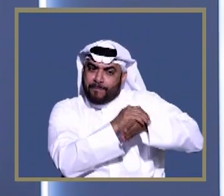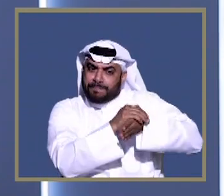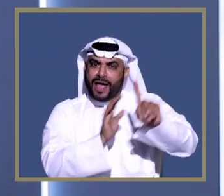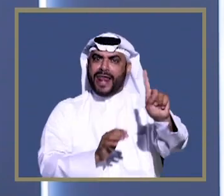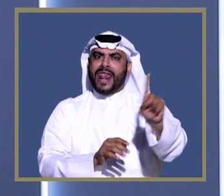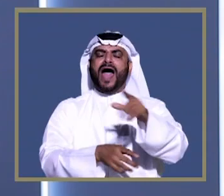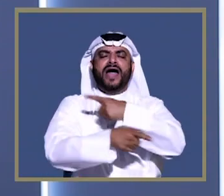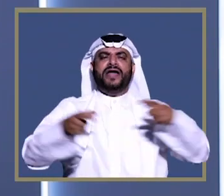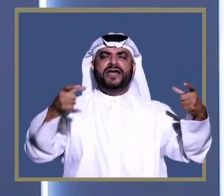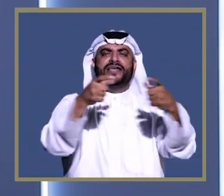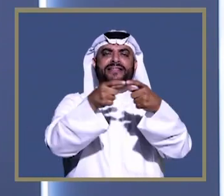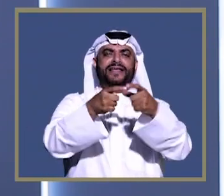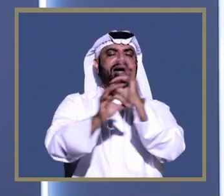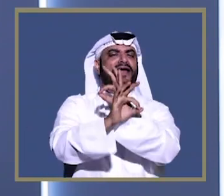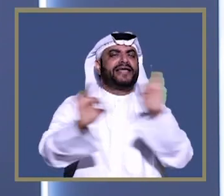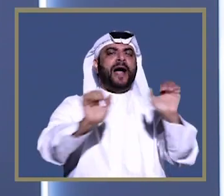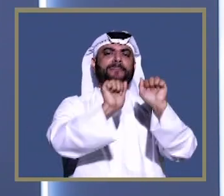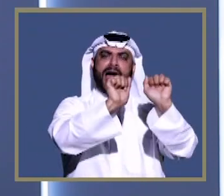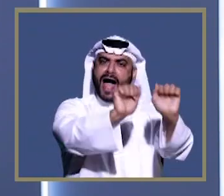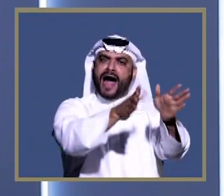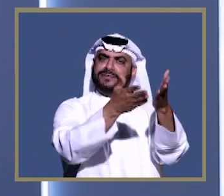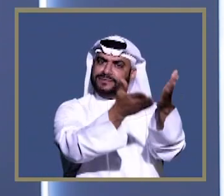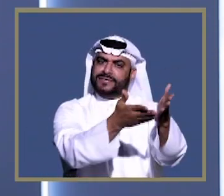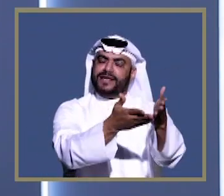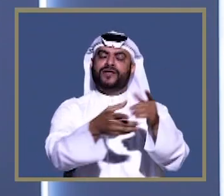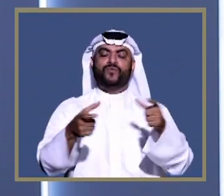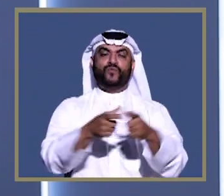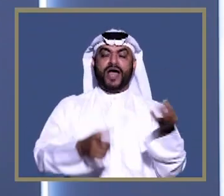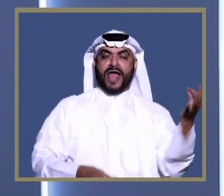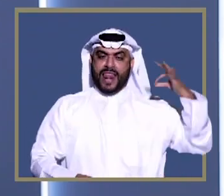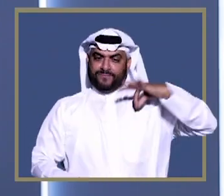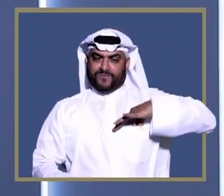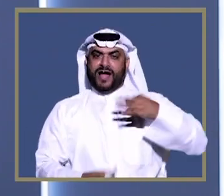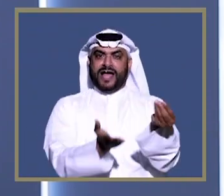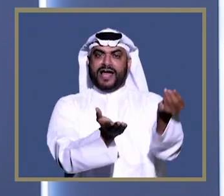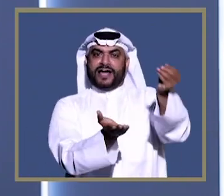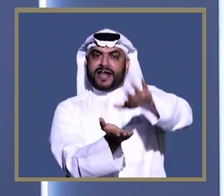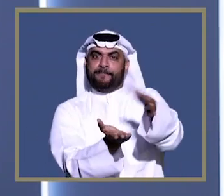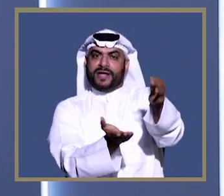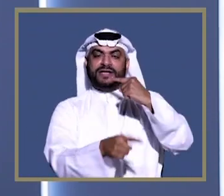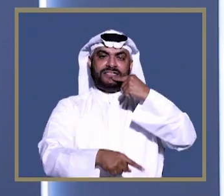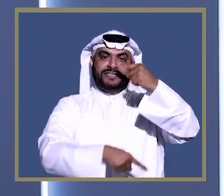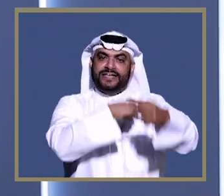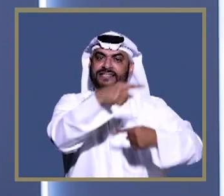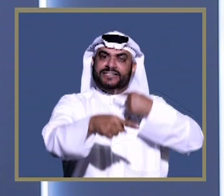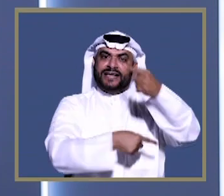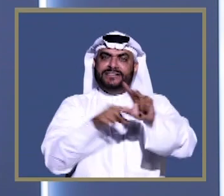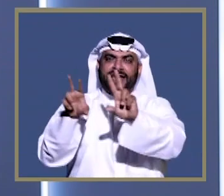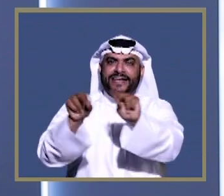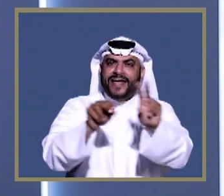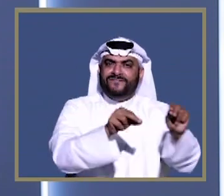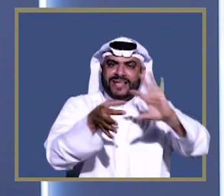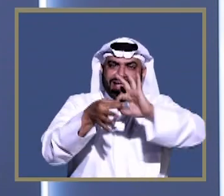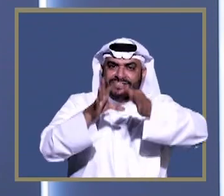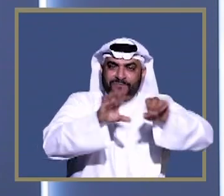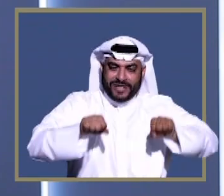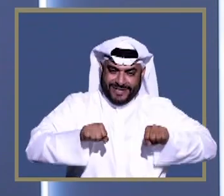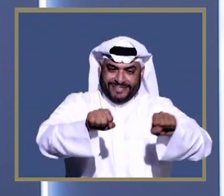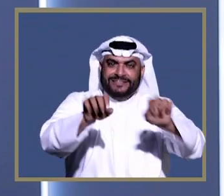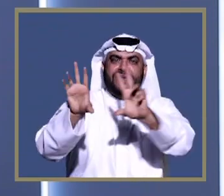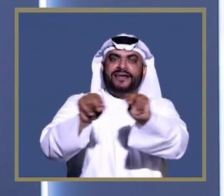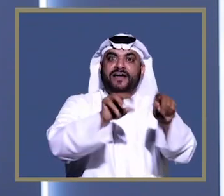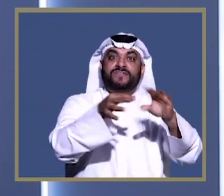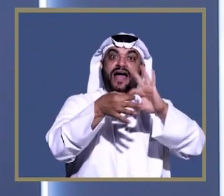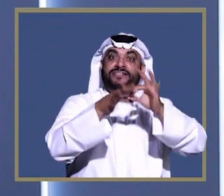أنفسهم، إدارة كاملة لهم، ومن ثم في هناك أرباح تدر عليهم سنوية من خلال